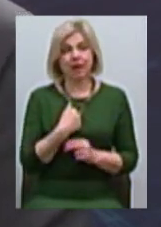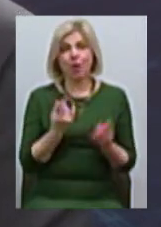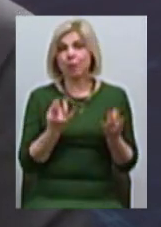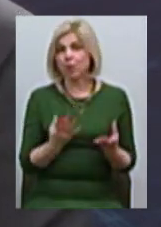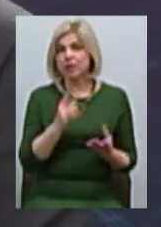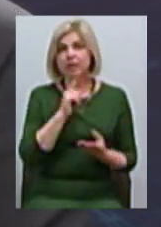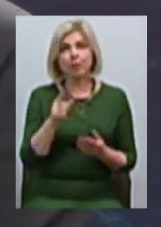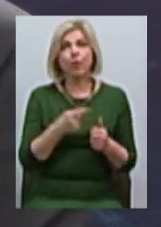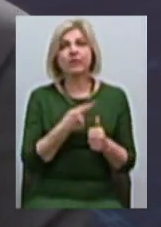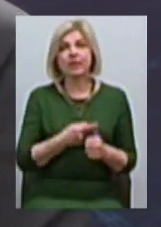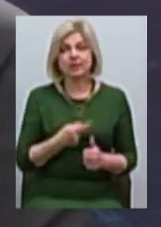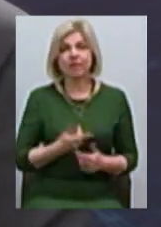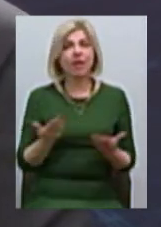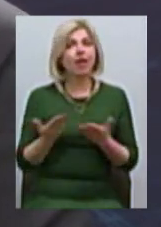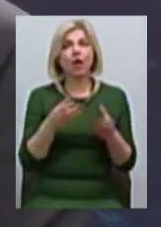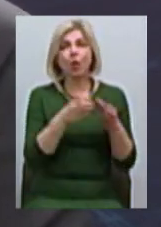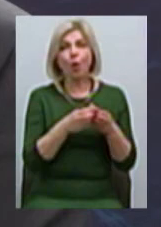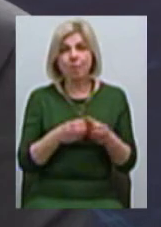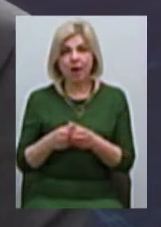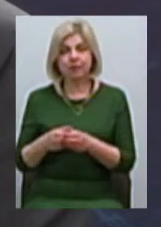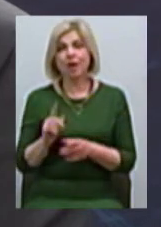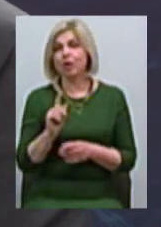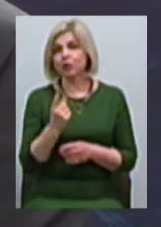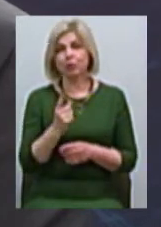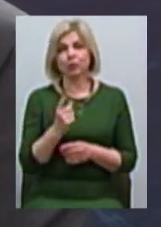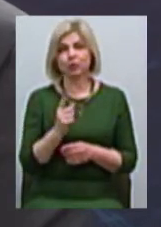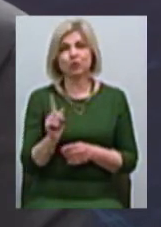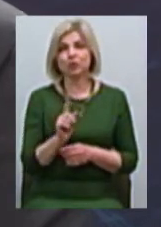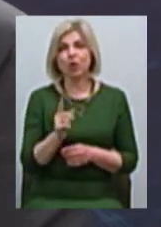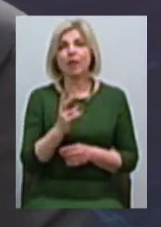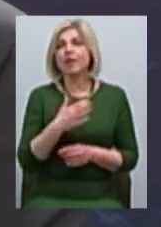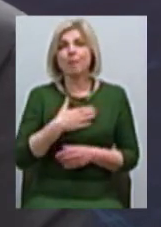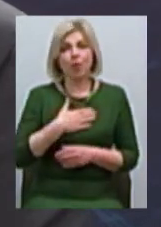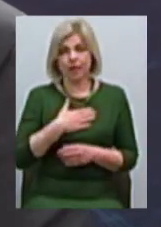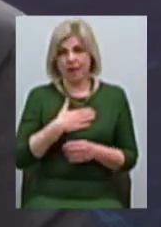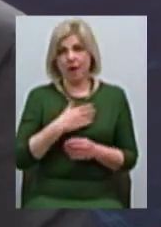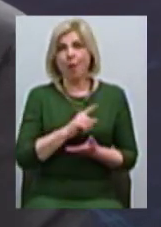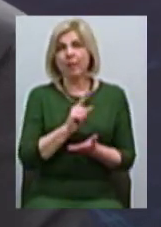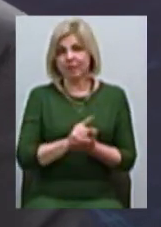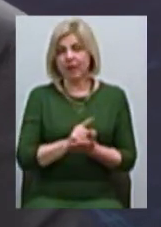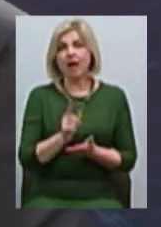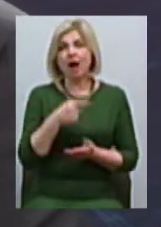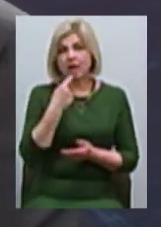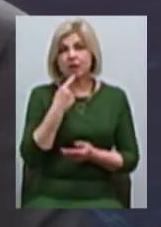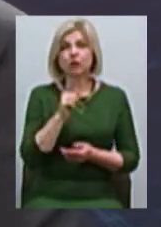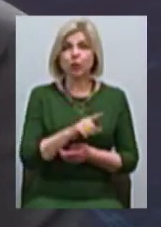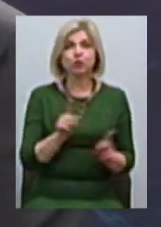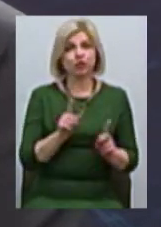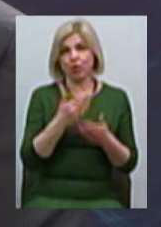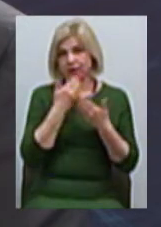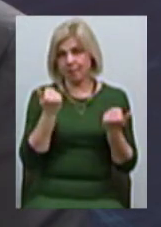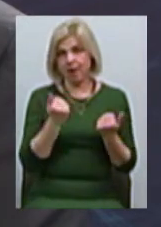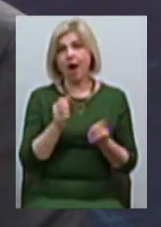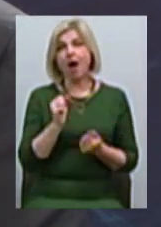буду називати там які команди, що, тому що не люблю, ну, не в моїй пріоритеті казати те, чого нема, по суті, не зафіксовано.